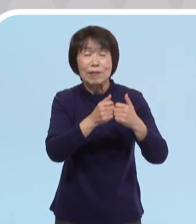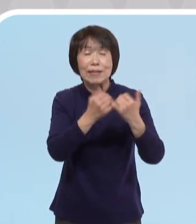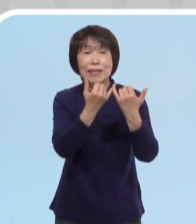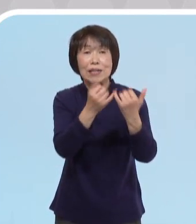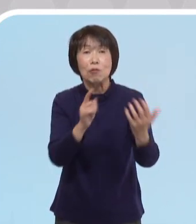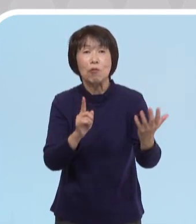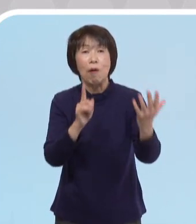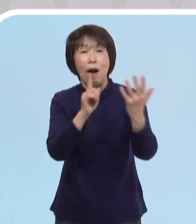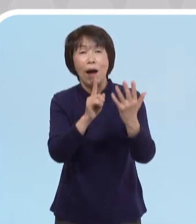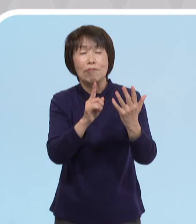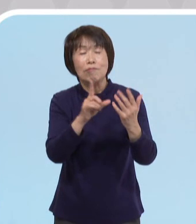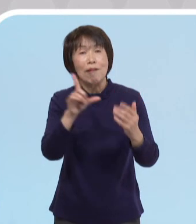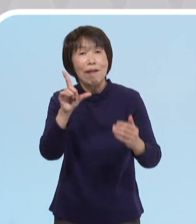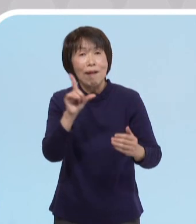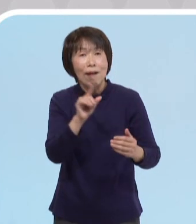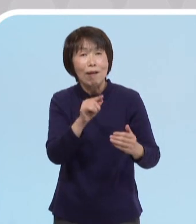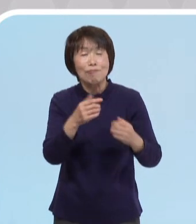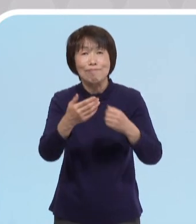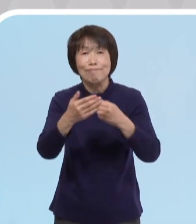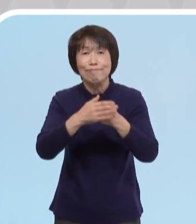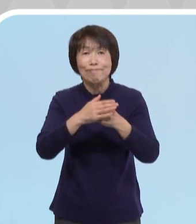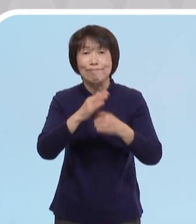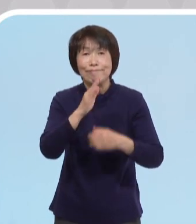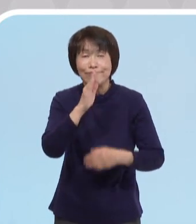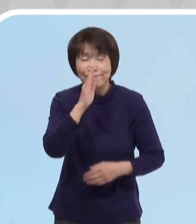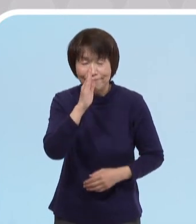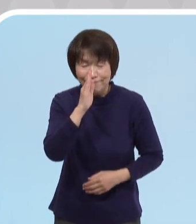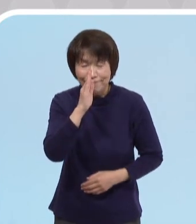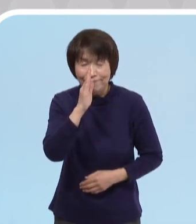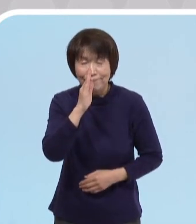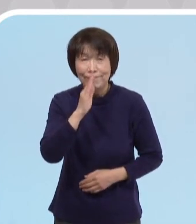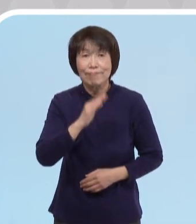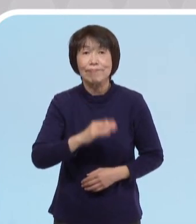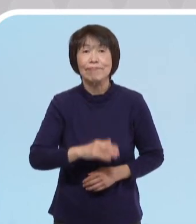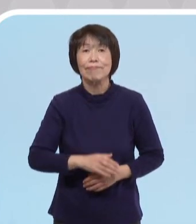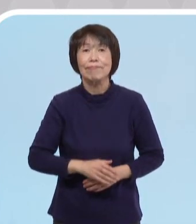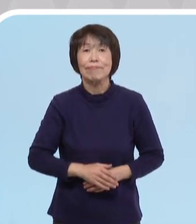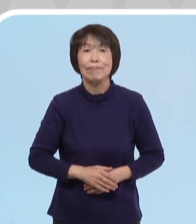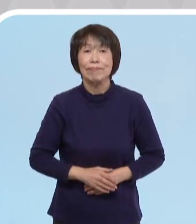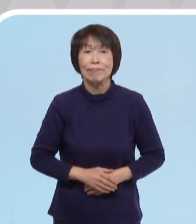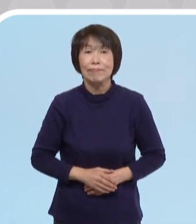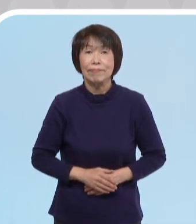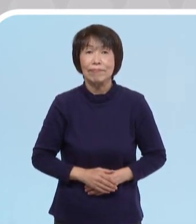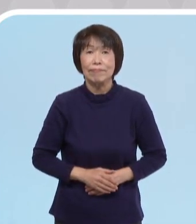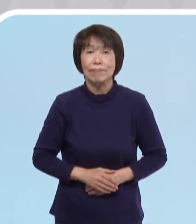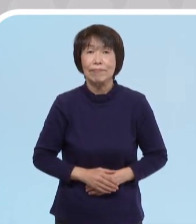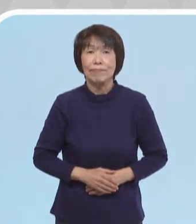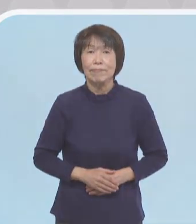人との接触を減らす取り組みの一層の推進をお願いします。